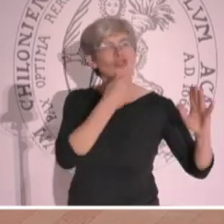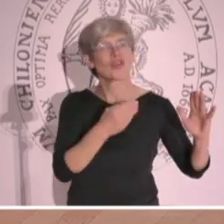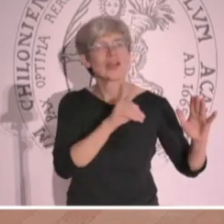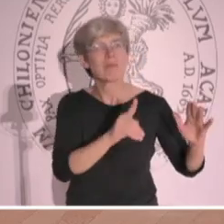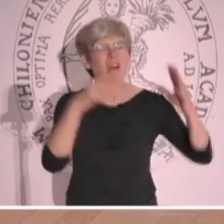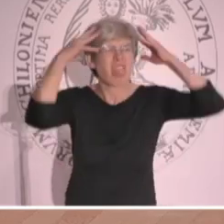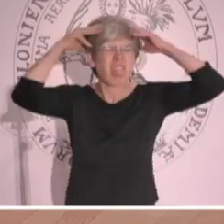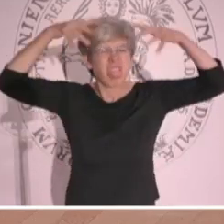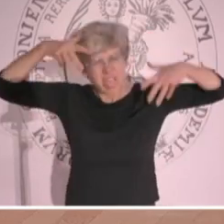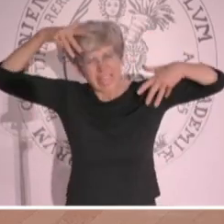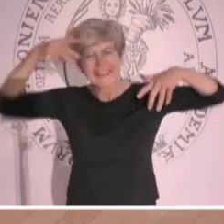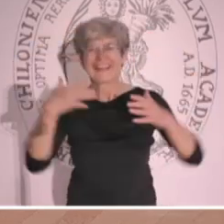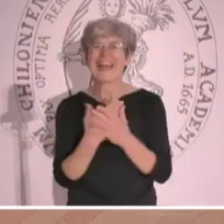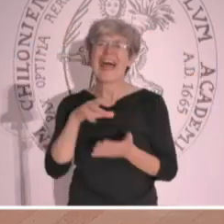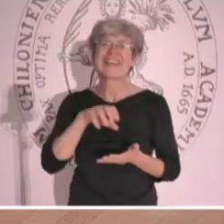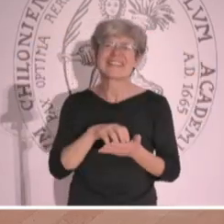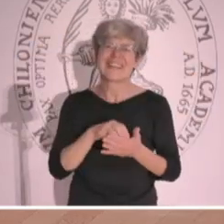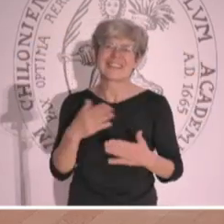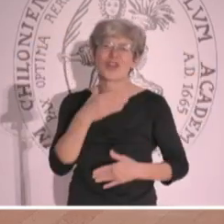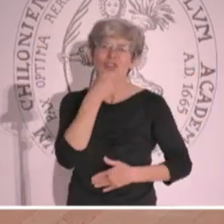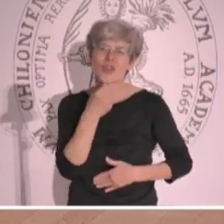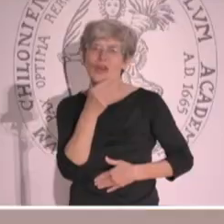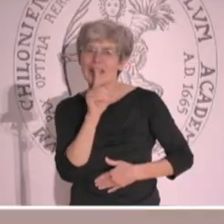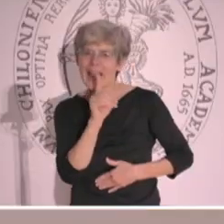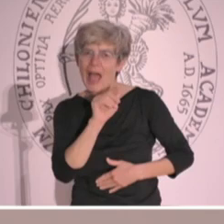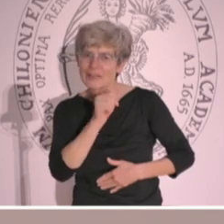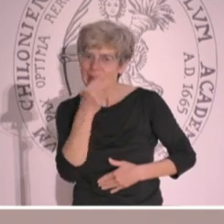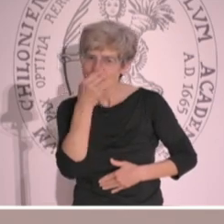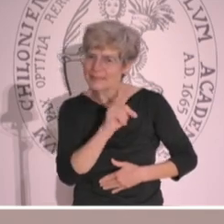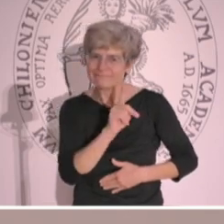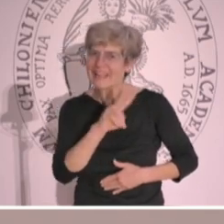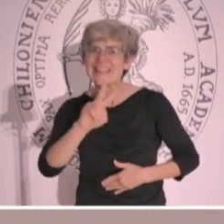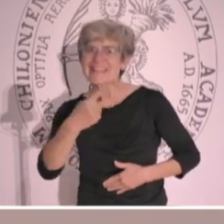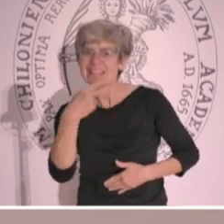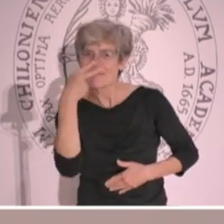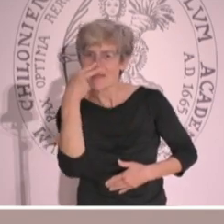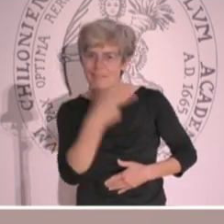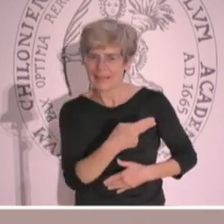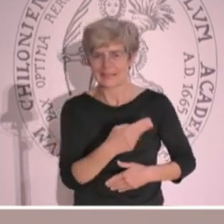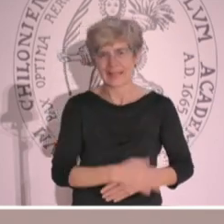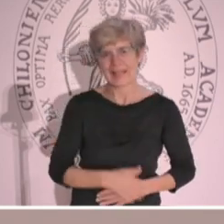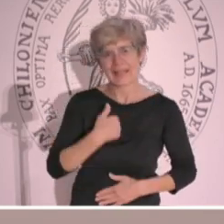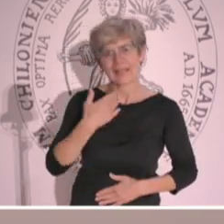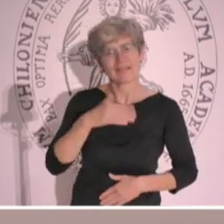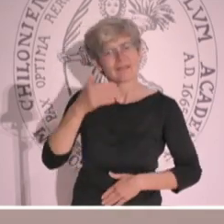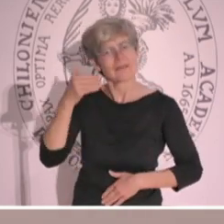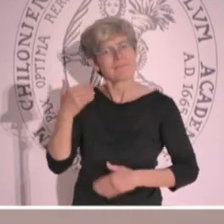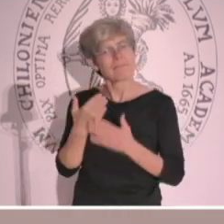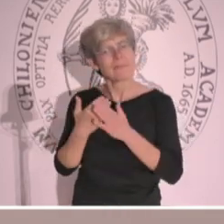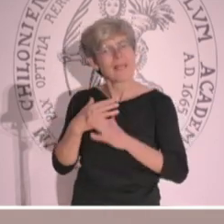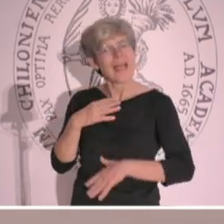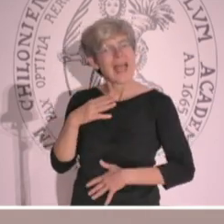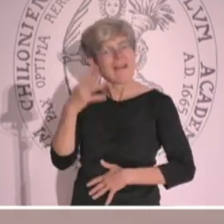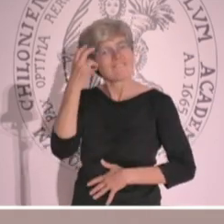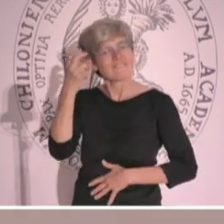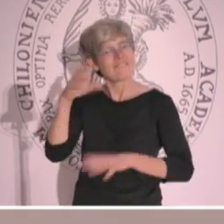auf den zweiten Blick. Aber gerade vor wenigen Tagen habe ich wieder eine ja fast Fanpost bekommen von einer jungen Frau aus Bonn, die